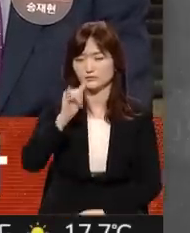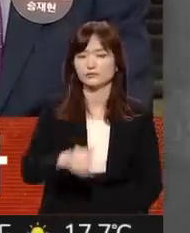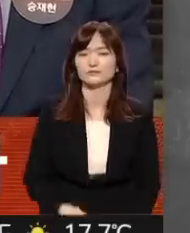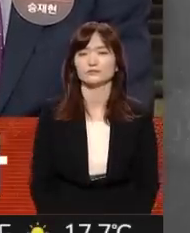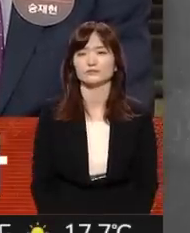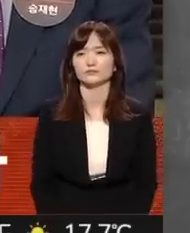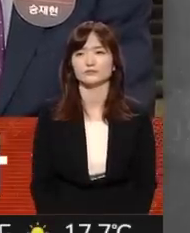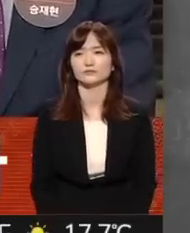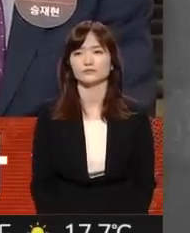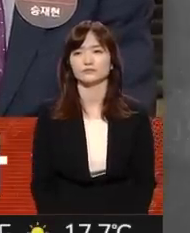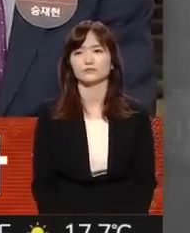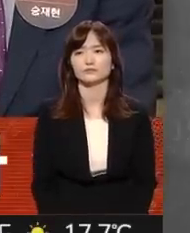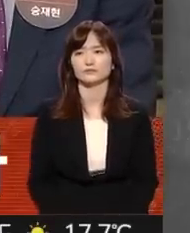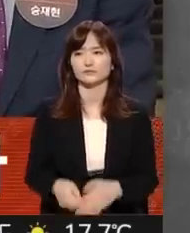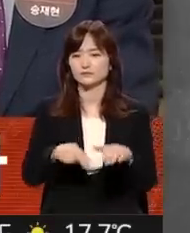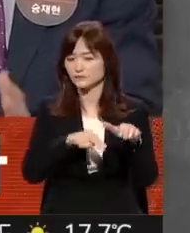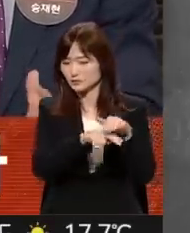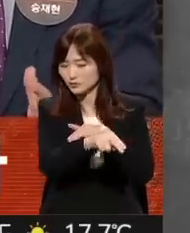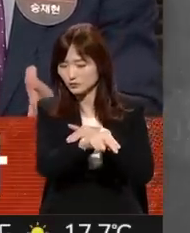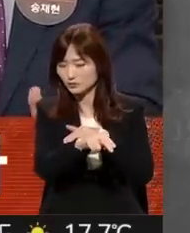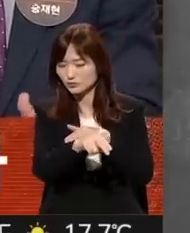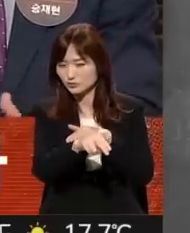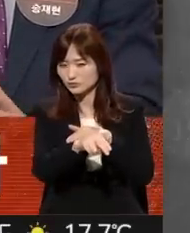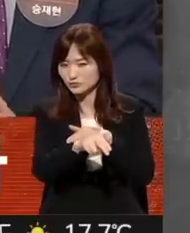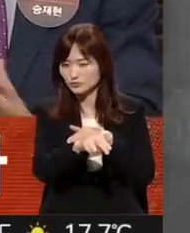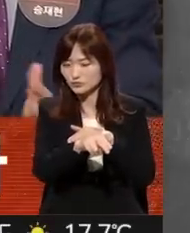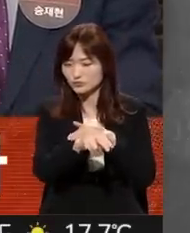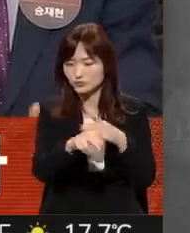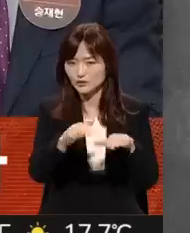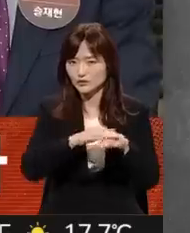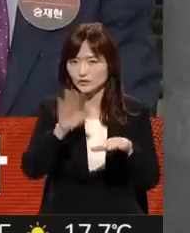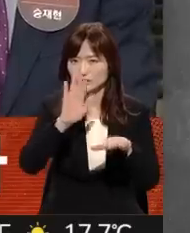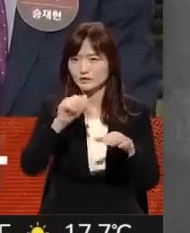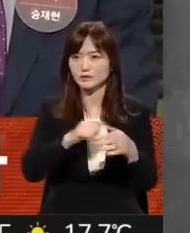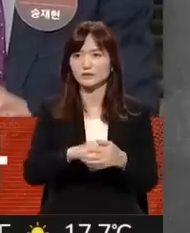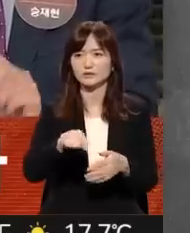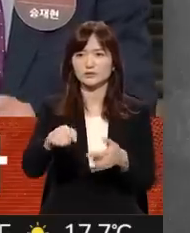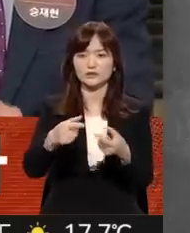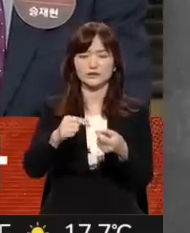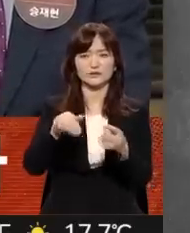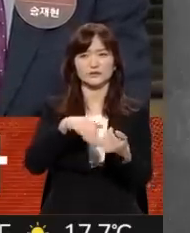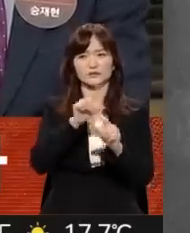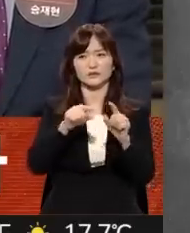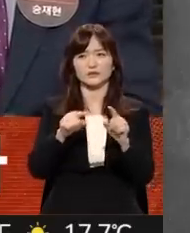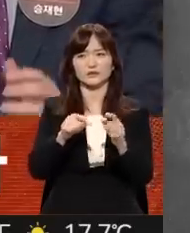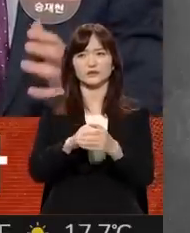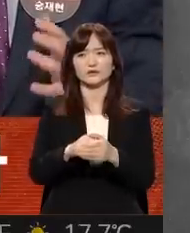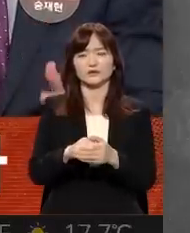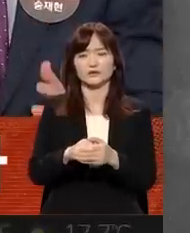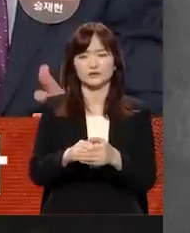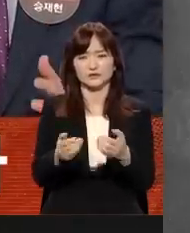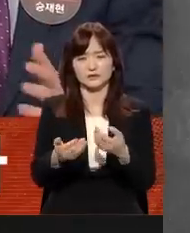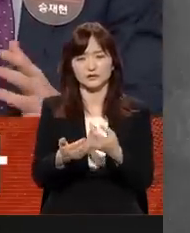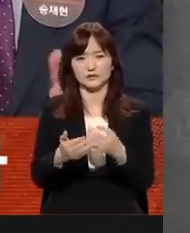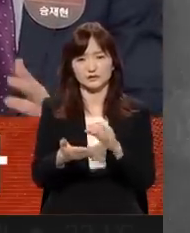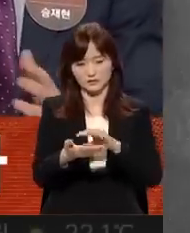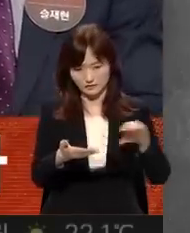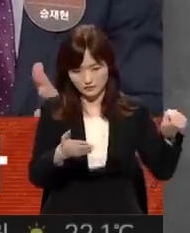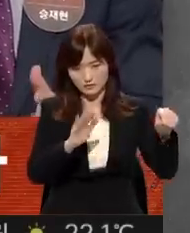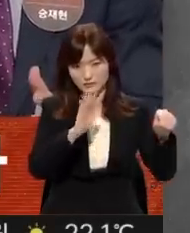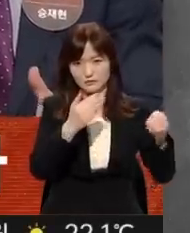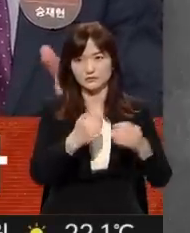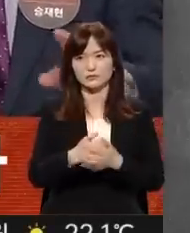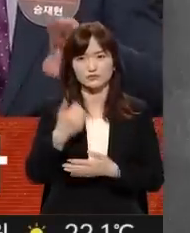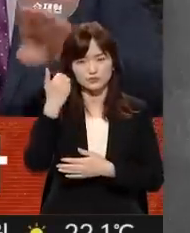때문에 이게 그냥 도주 미조치가 아니라 그냥 그런 상황에서 내가 빠져나올 수밖에 없었다라고 이야기를 하고 있습니다. 뭐 피해 그러니까 누가 갑인지